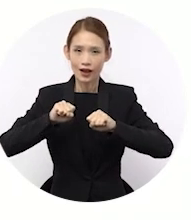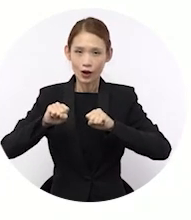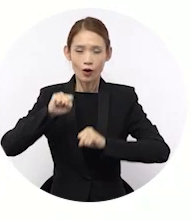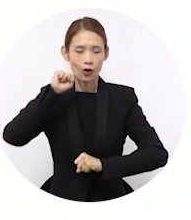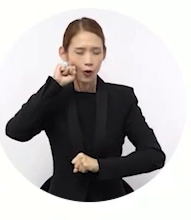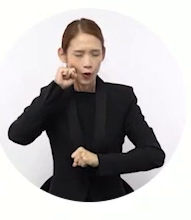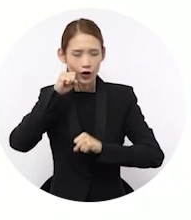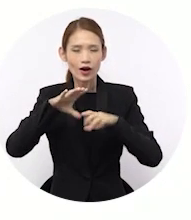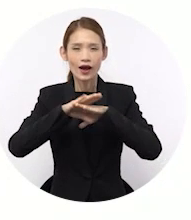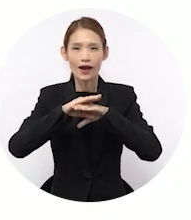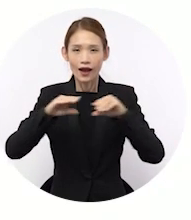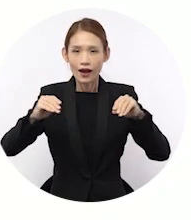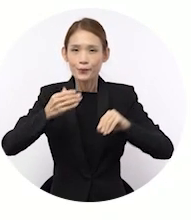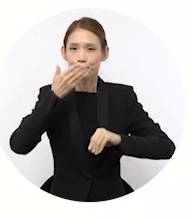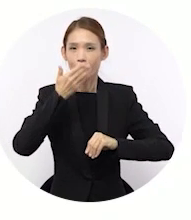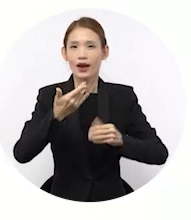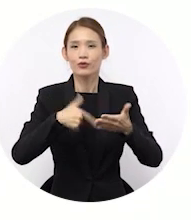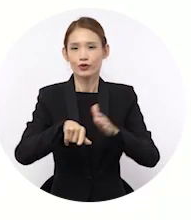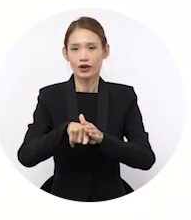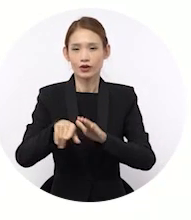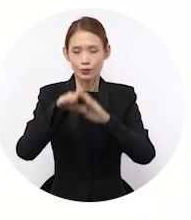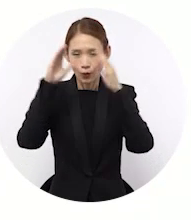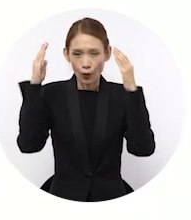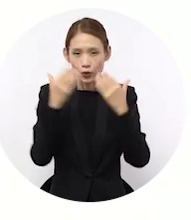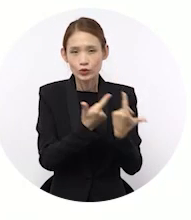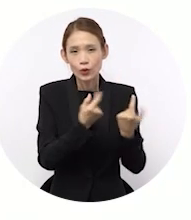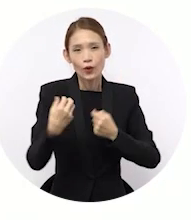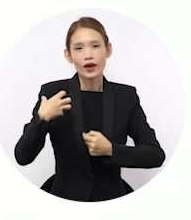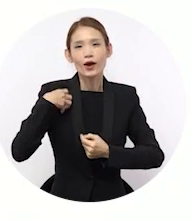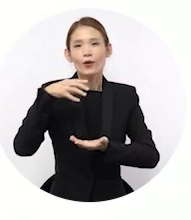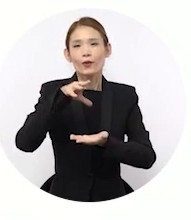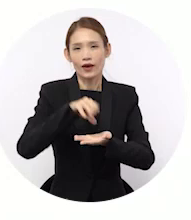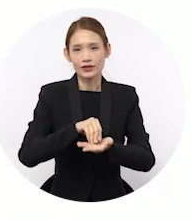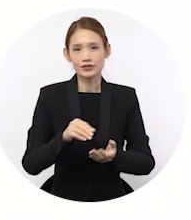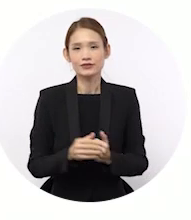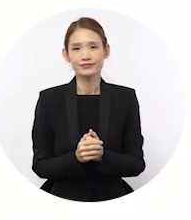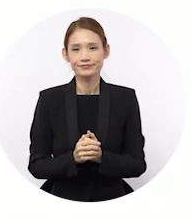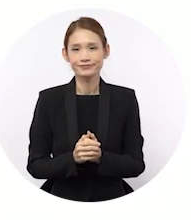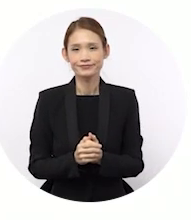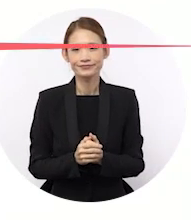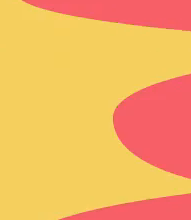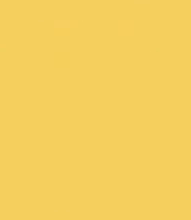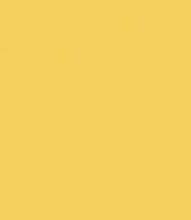행동해서 그 어려움을 없앨 수 있도록 해야 하는 우리 모두의 과제입니다.